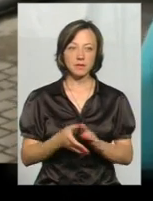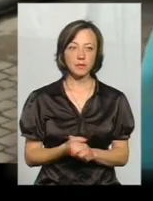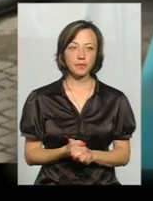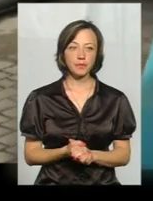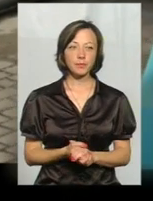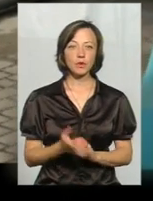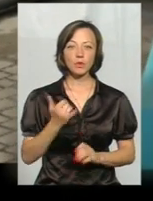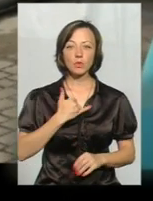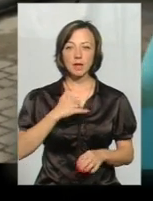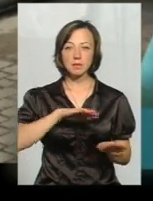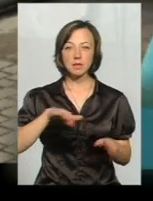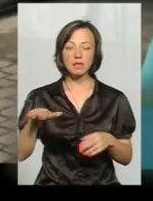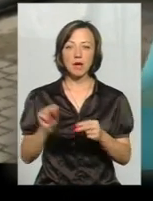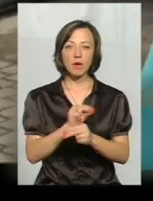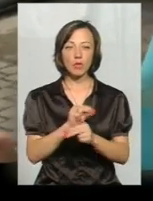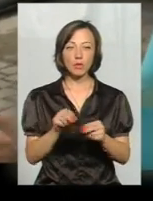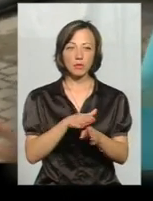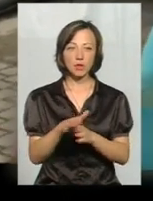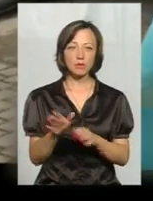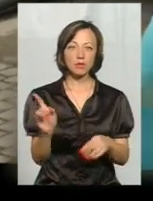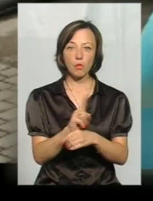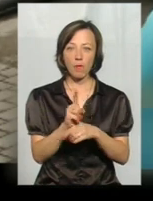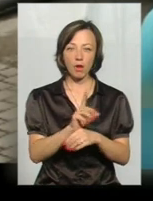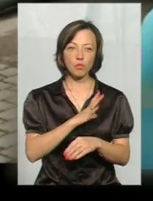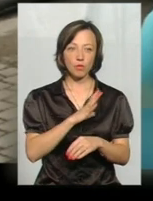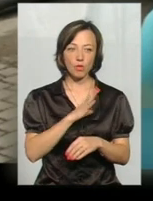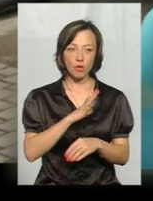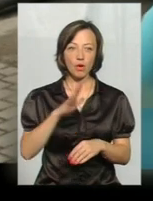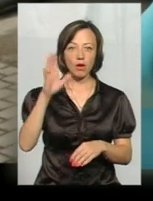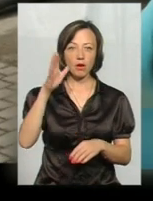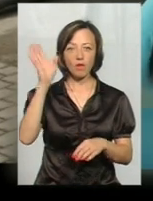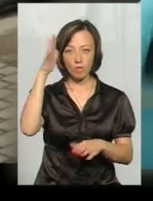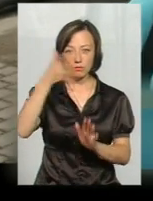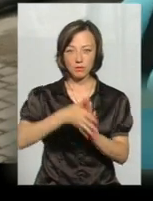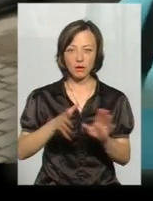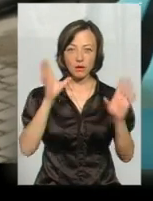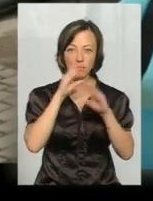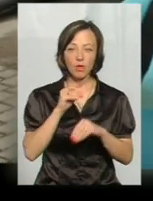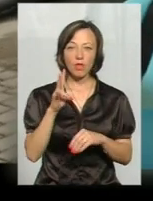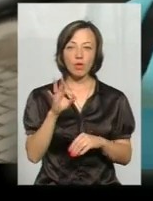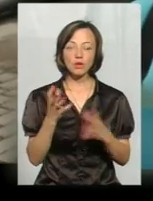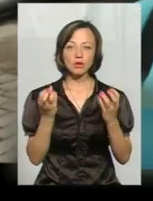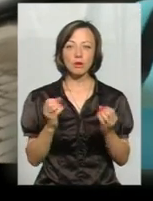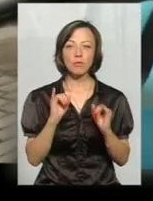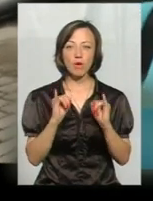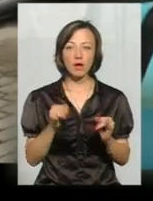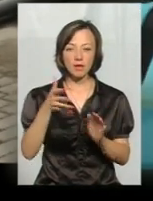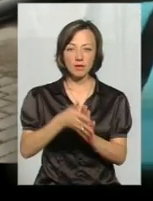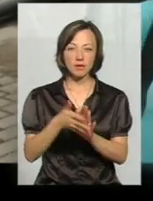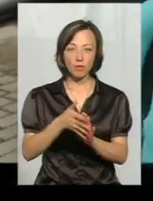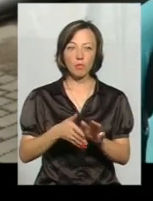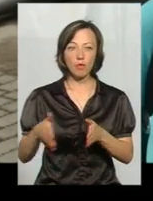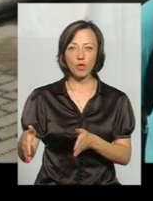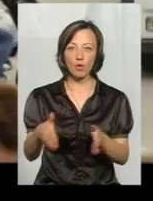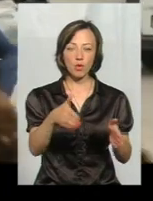після ремонту капітального більш-менш нормально було, лівньовки наші справлялись. Ну так, якщо погані лівньовки йдуть у нас по дорозі